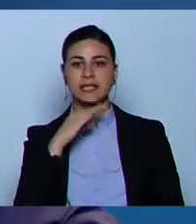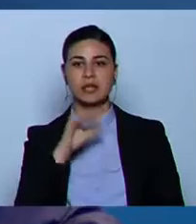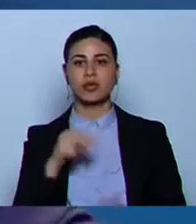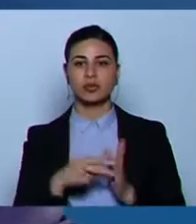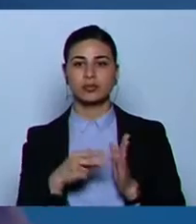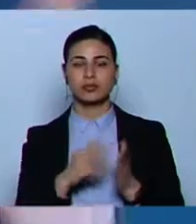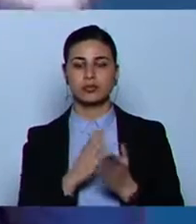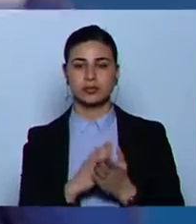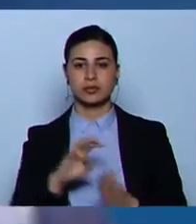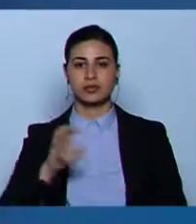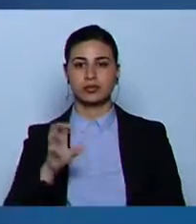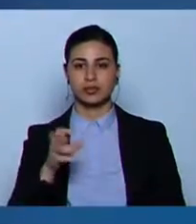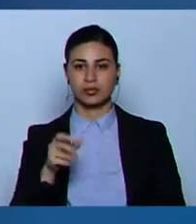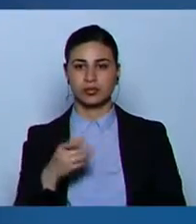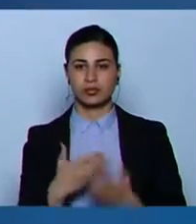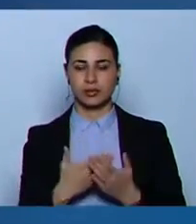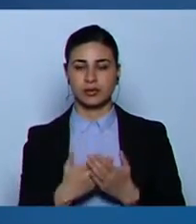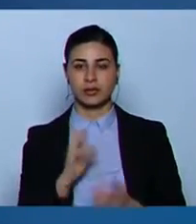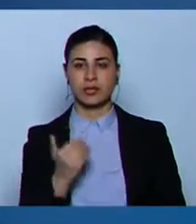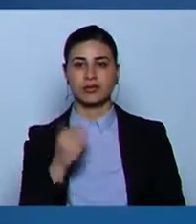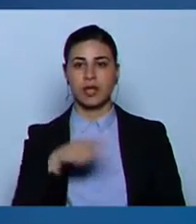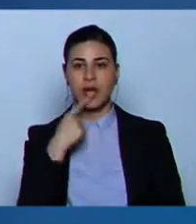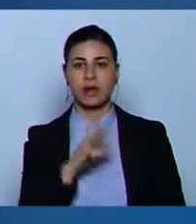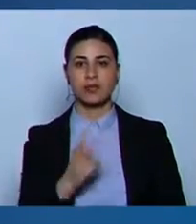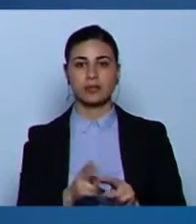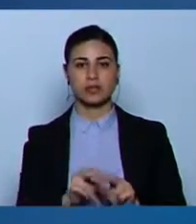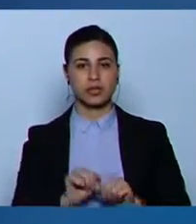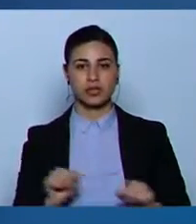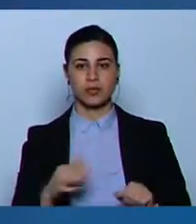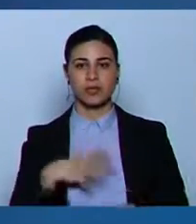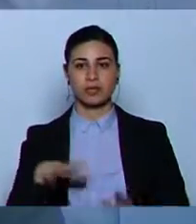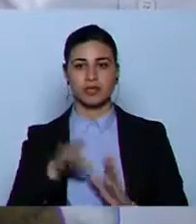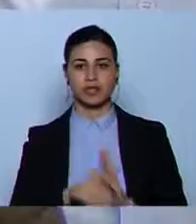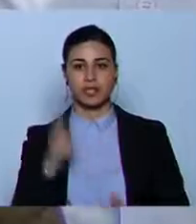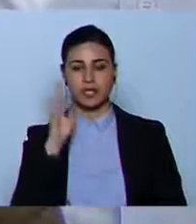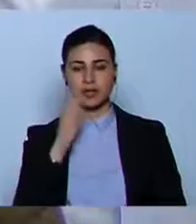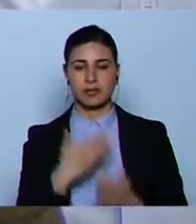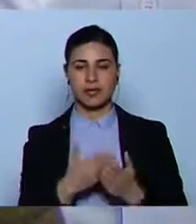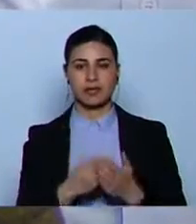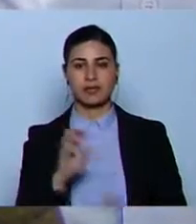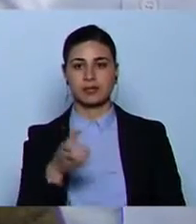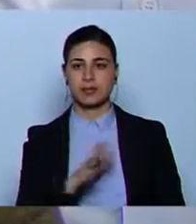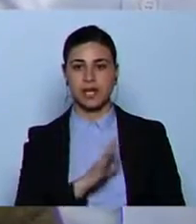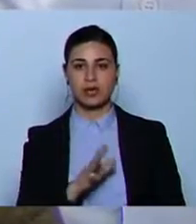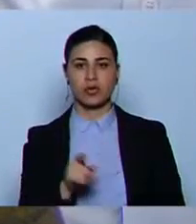ტარიფი დადგენილია მოშვებულ ონკანზე და თქვენ არ ამბობთ რომ ეს არ არის თბილისში კაც რომელსაც საერთოდ არ უნახავს მესტია იმის გადასაწყვეტი ეს